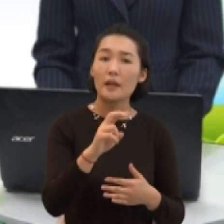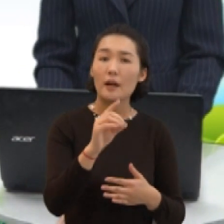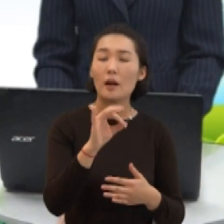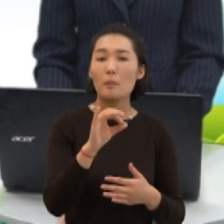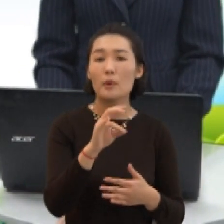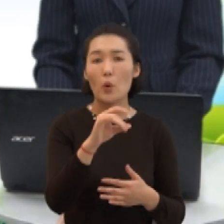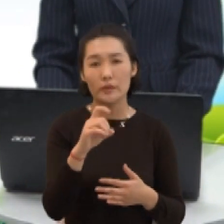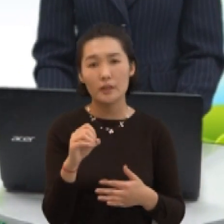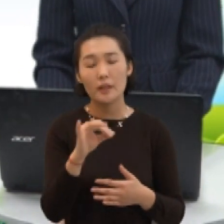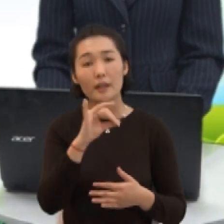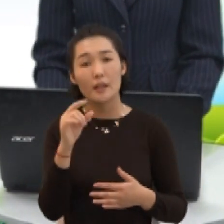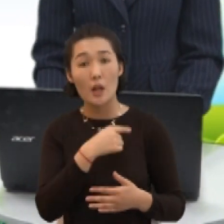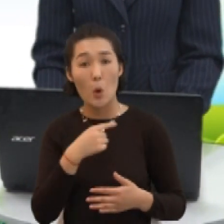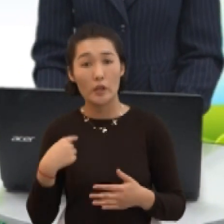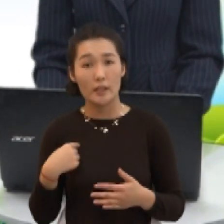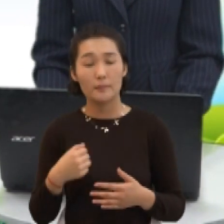бронхи и легкие.